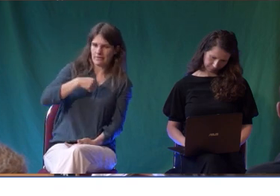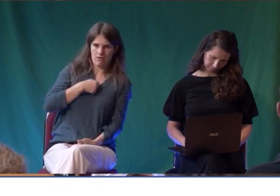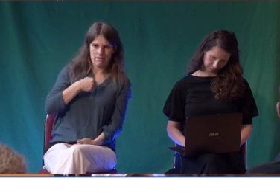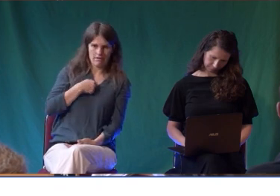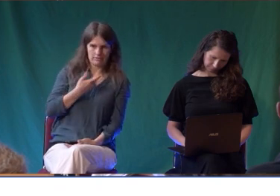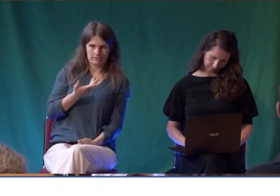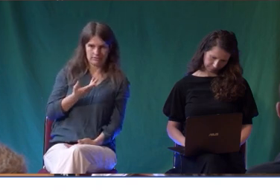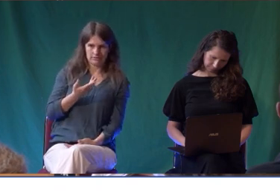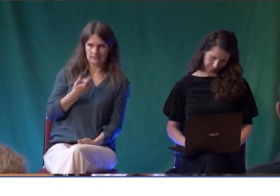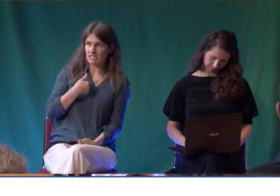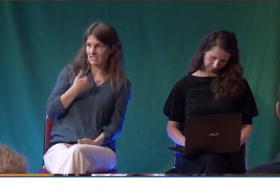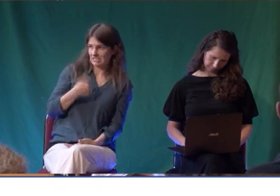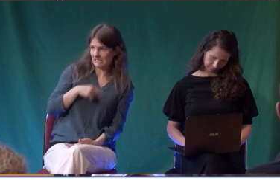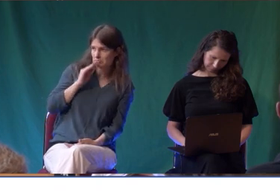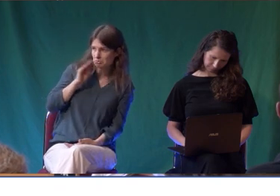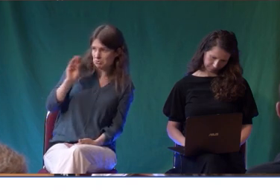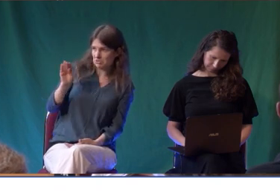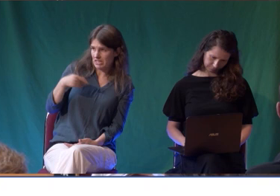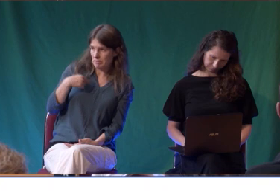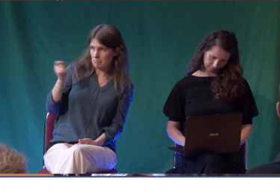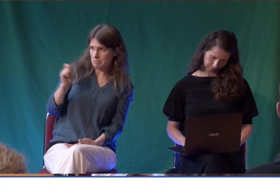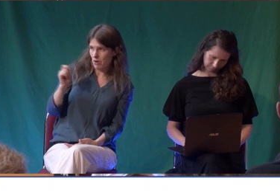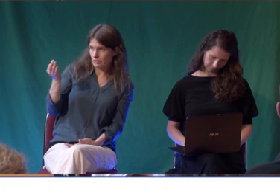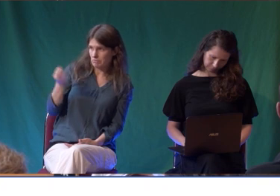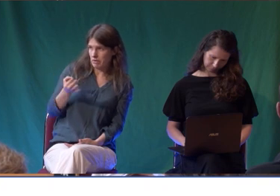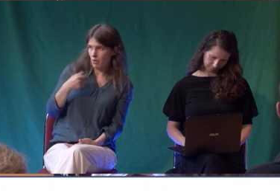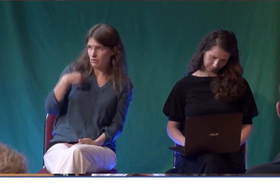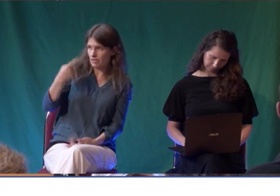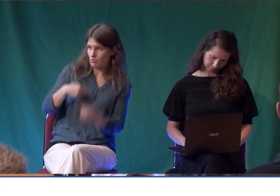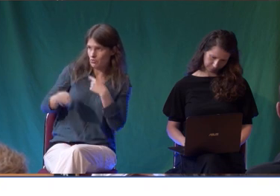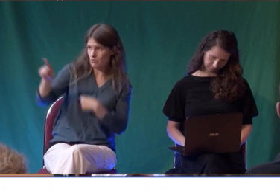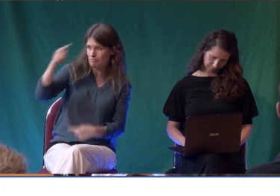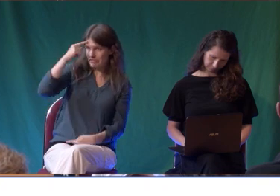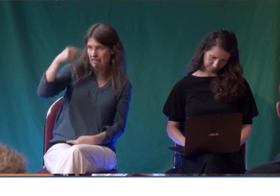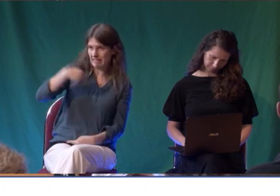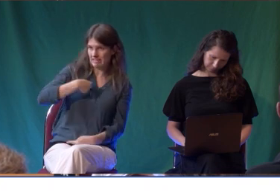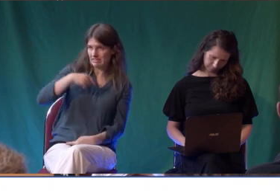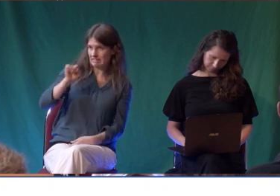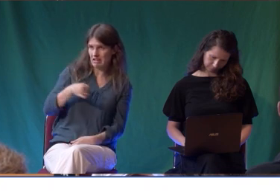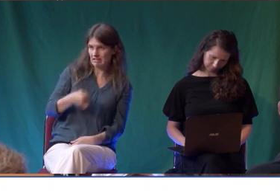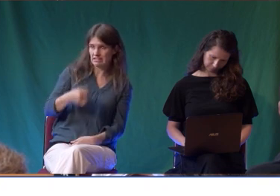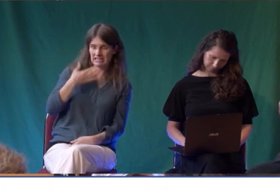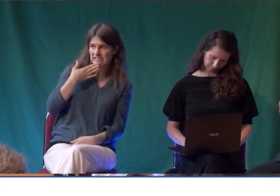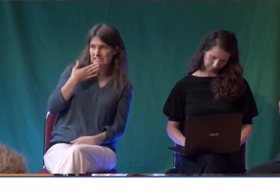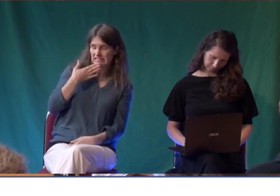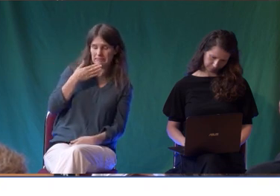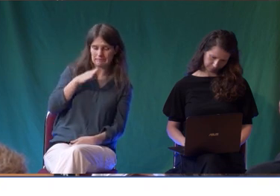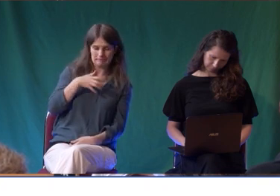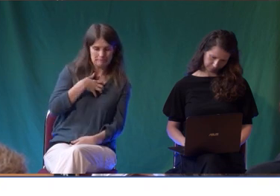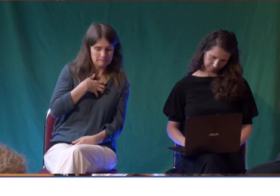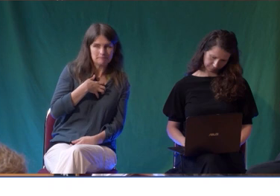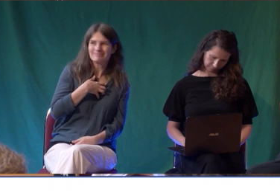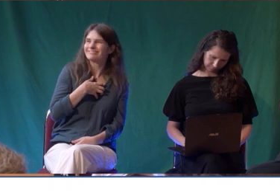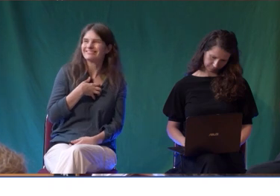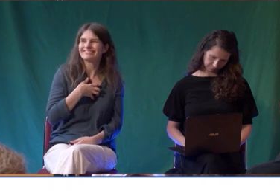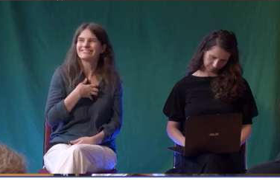mir ist das zu viel ich brauche eine Pause dann denken die wieder ich kann das nicht also sagen